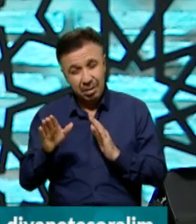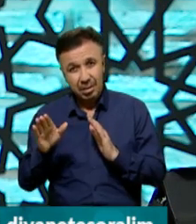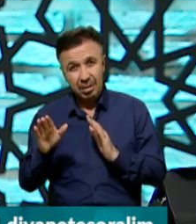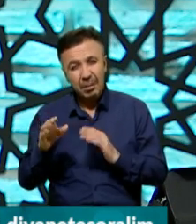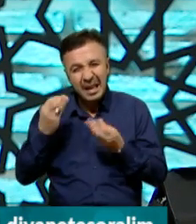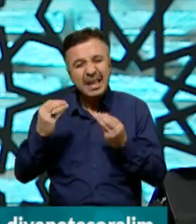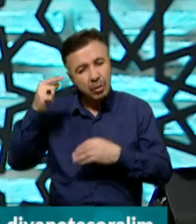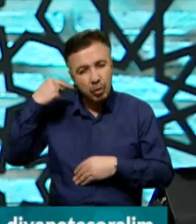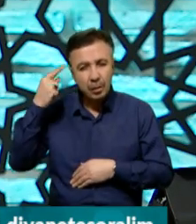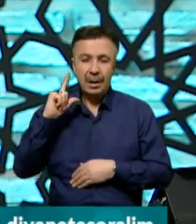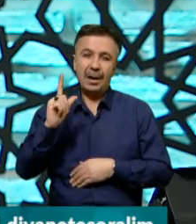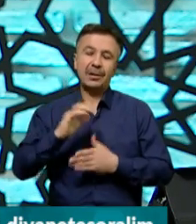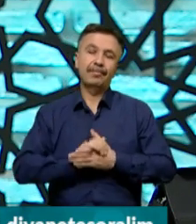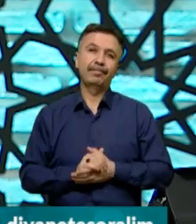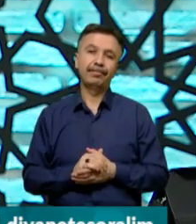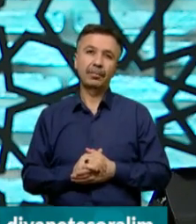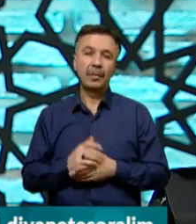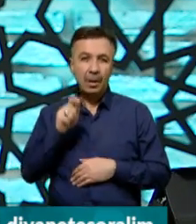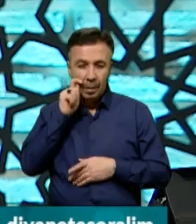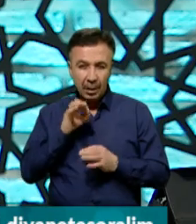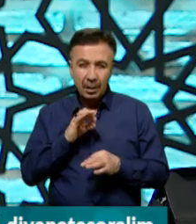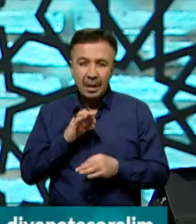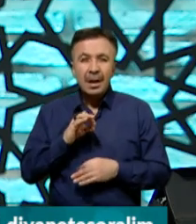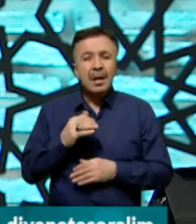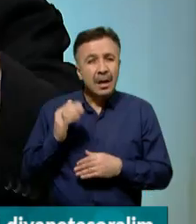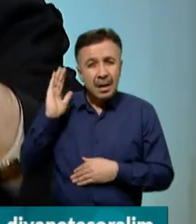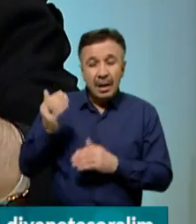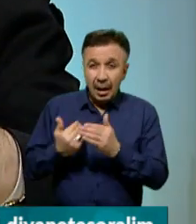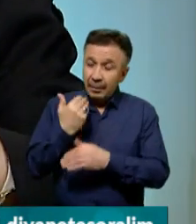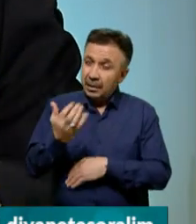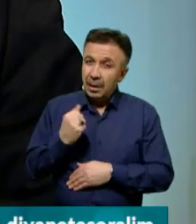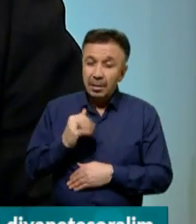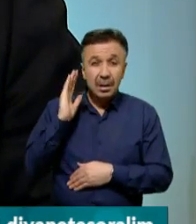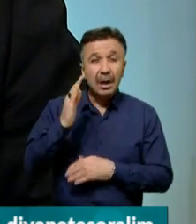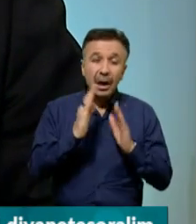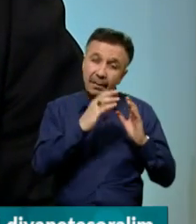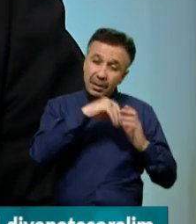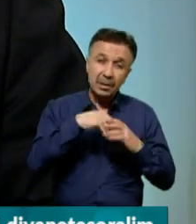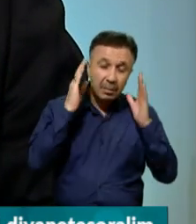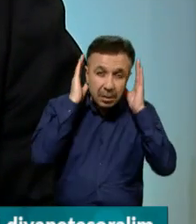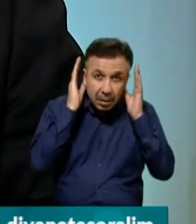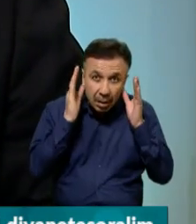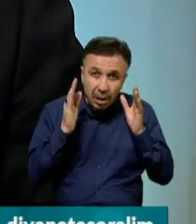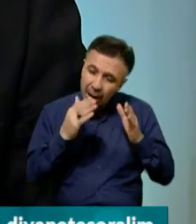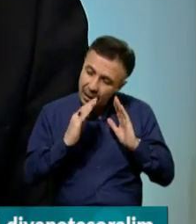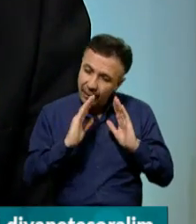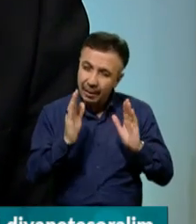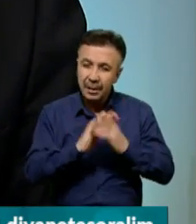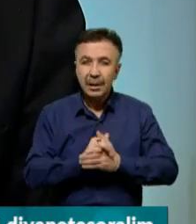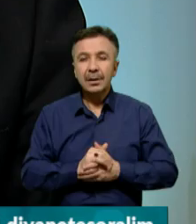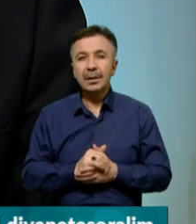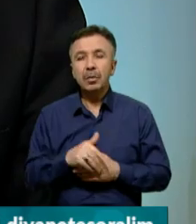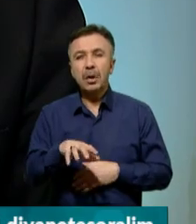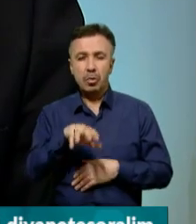aslında evet, söylüyoruz. Evet. Bize yakışan, Müslüman'a yakışan. Gider abdestini alır veya gider evinde kılar. O nedenle hüsnü zan etmeliyiz ve bunlar